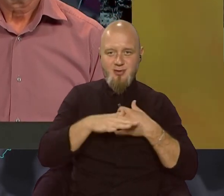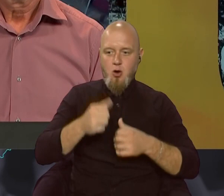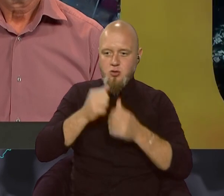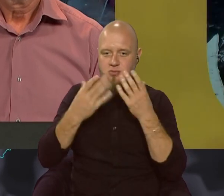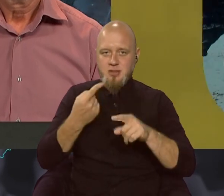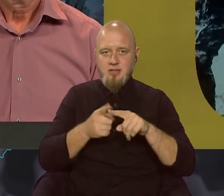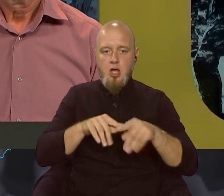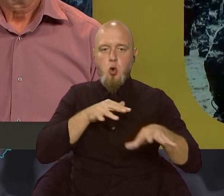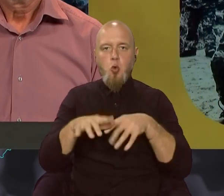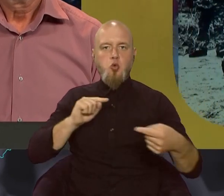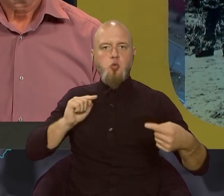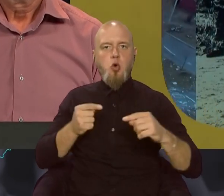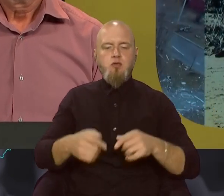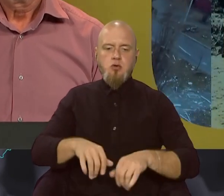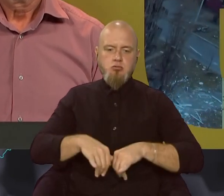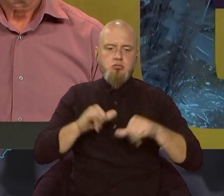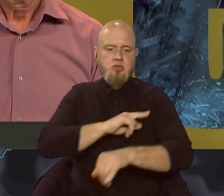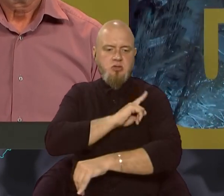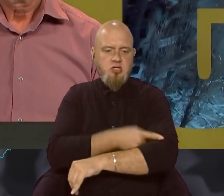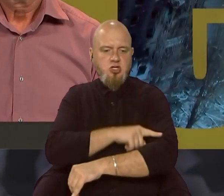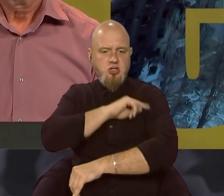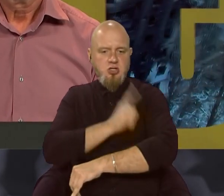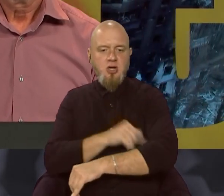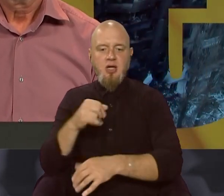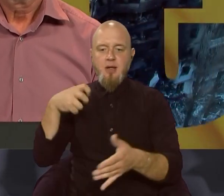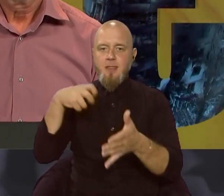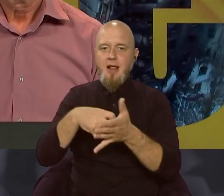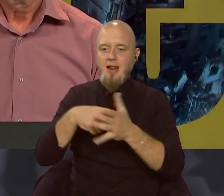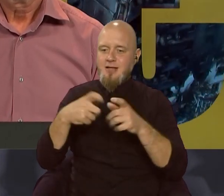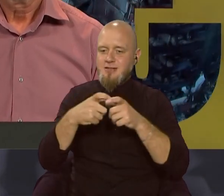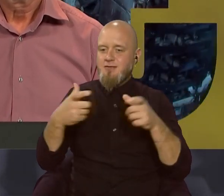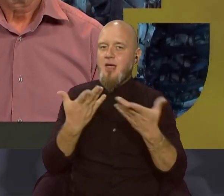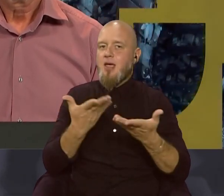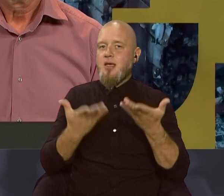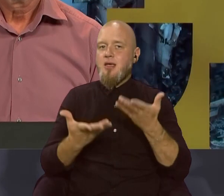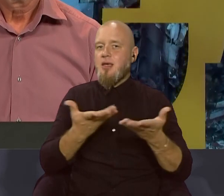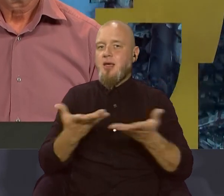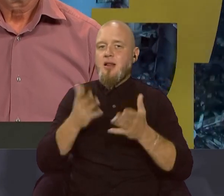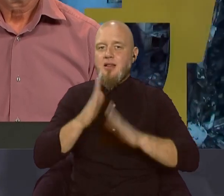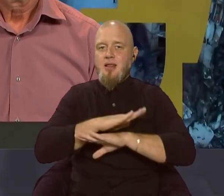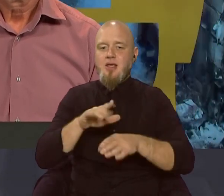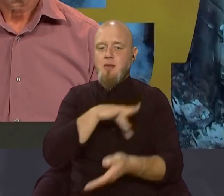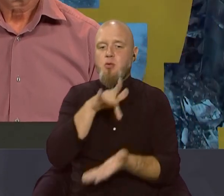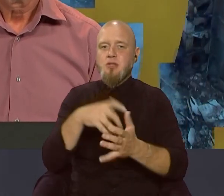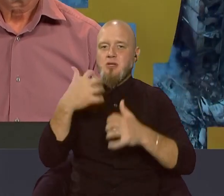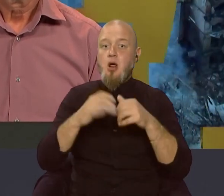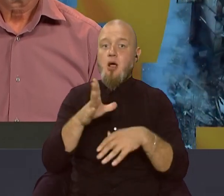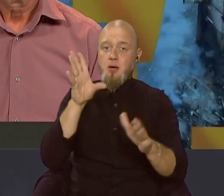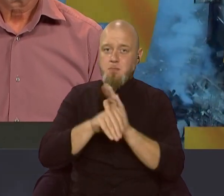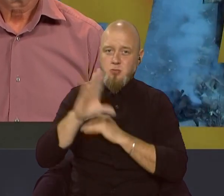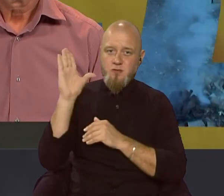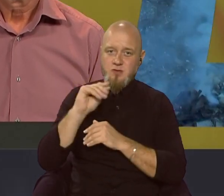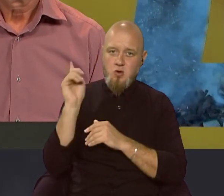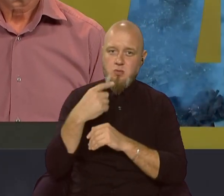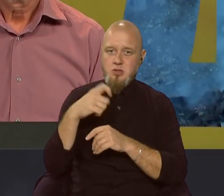цей рух супротиву все сильніше і сильніше, і листівки, які не тільки вже по місті Херсону, а й по всій області